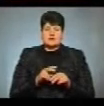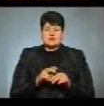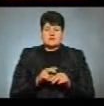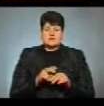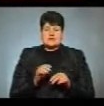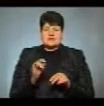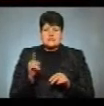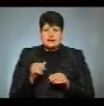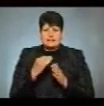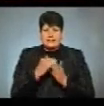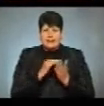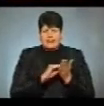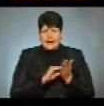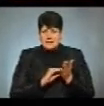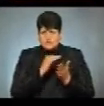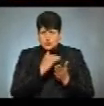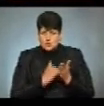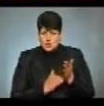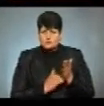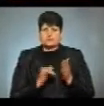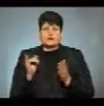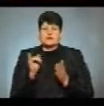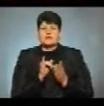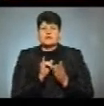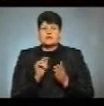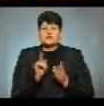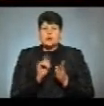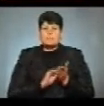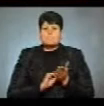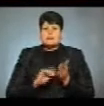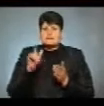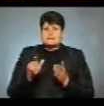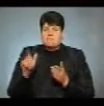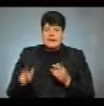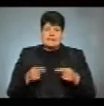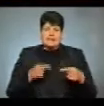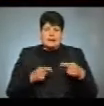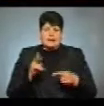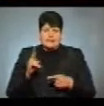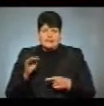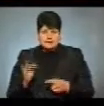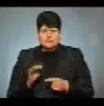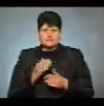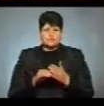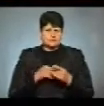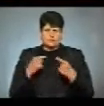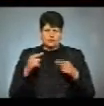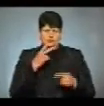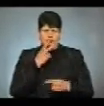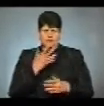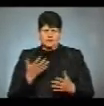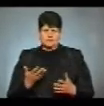самою текстом ніби. І що письменники, поети та критики, в першу чергу, зовсім інакше це все